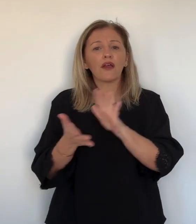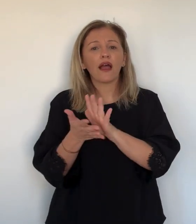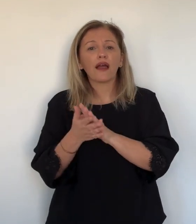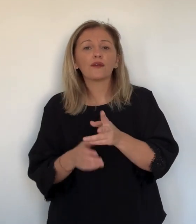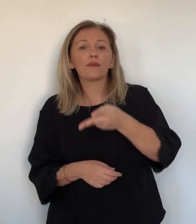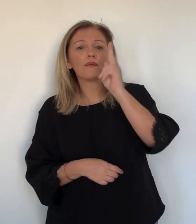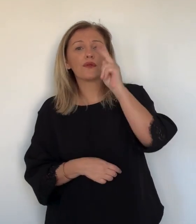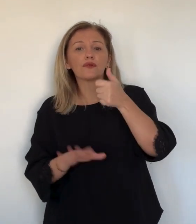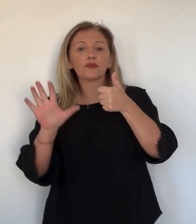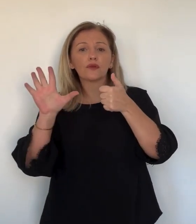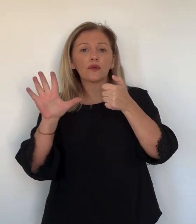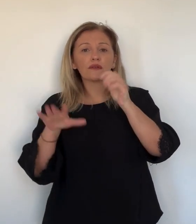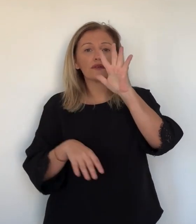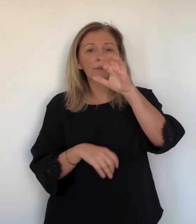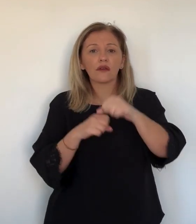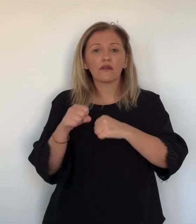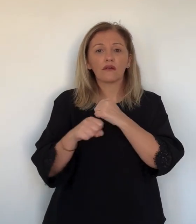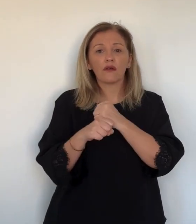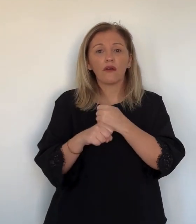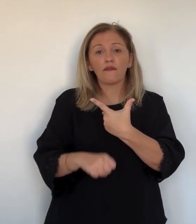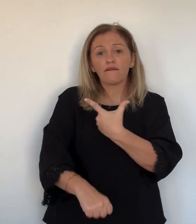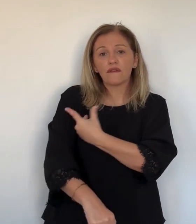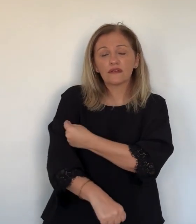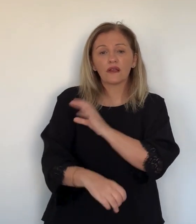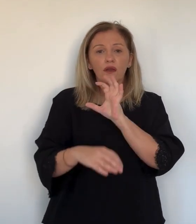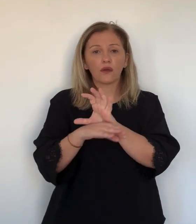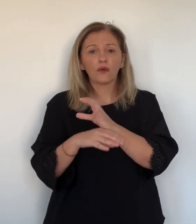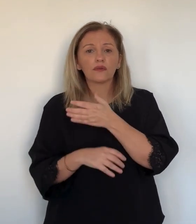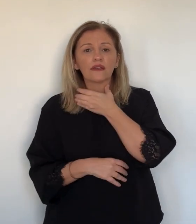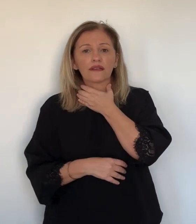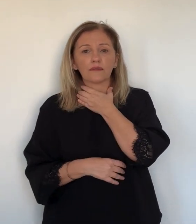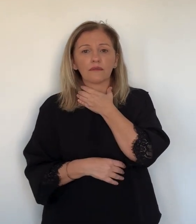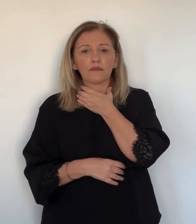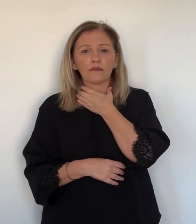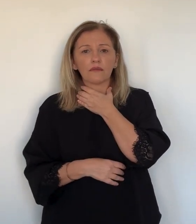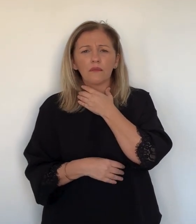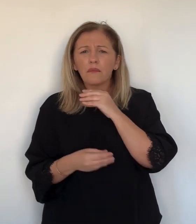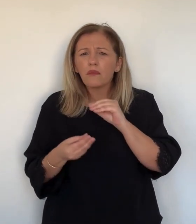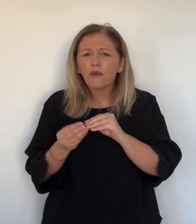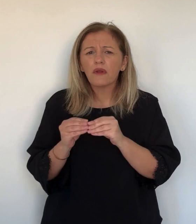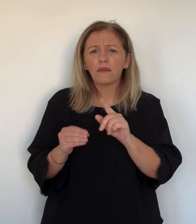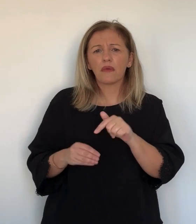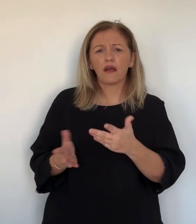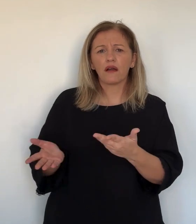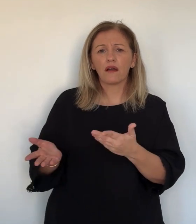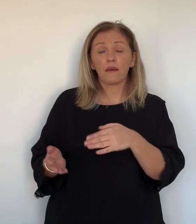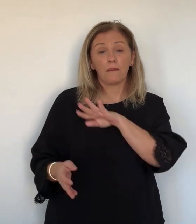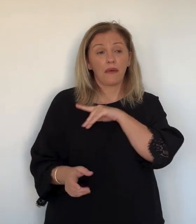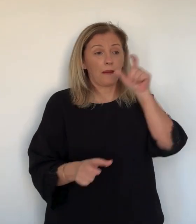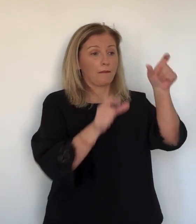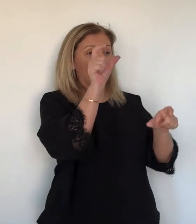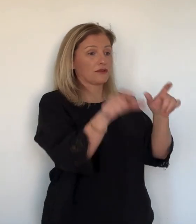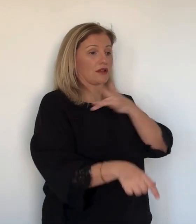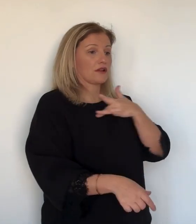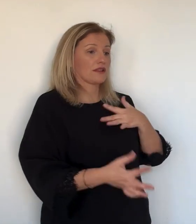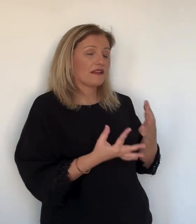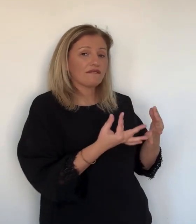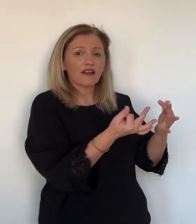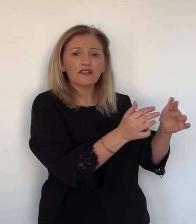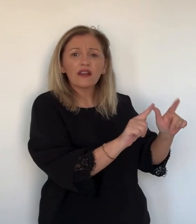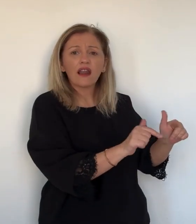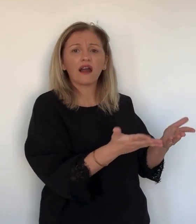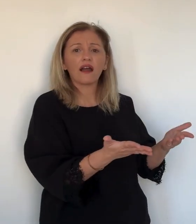calculée sur les populations à risque, les plus de 65 ans et les moins de 65 ans vulnérables. En Corse, ce décrochage est